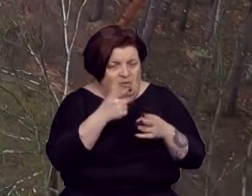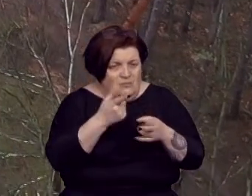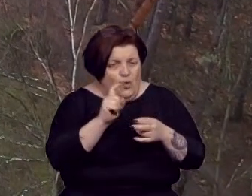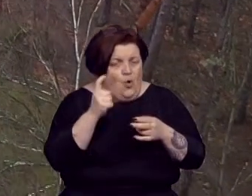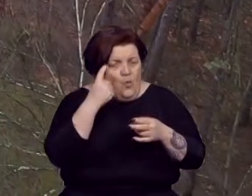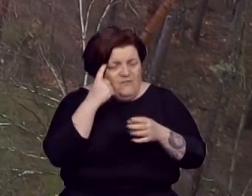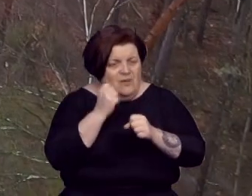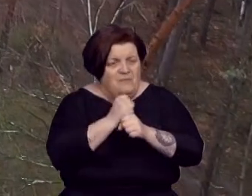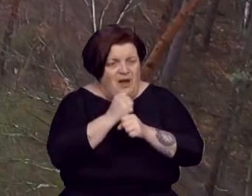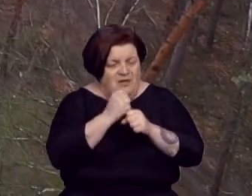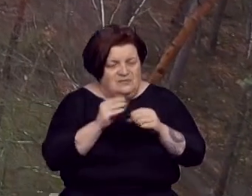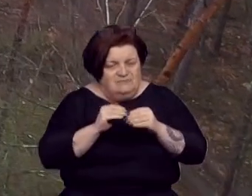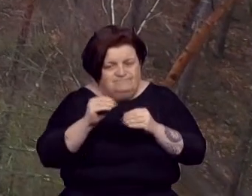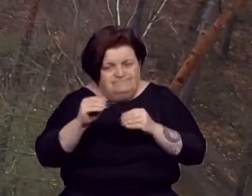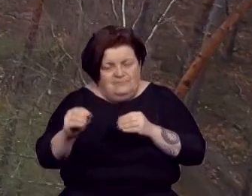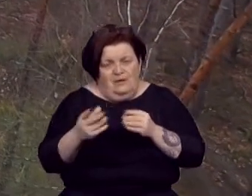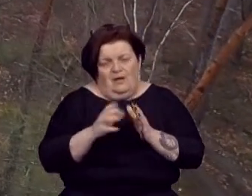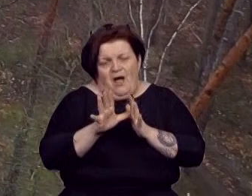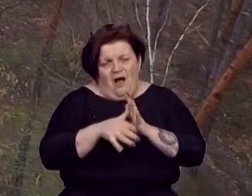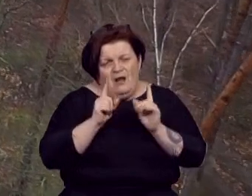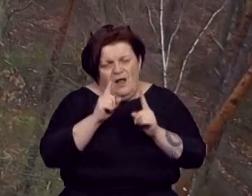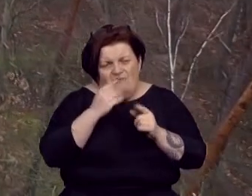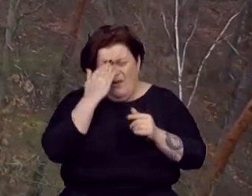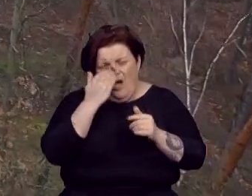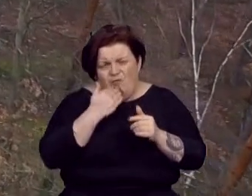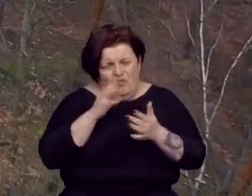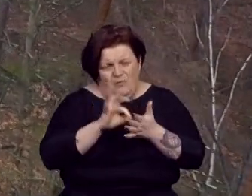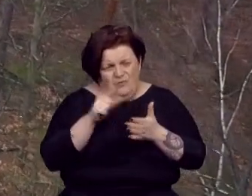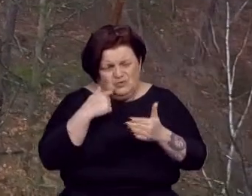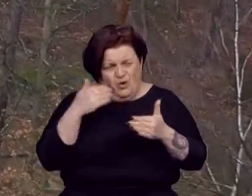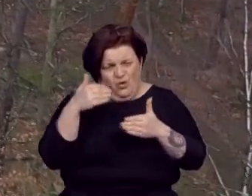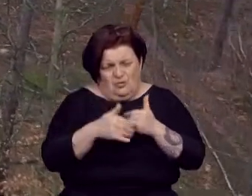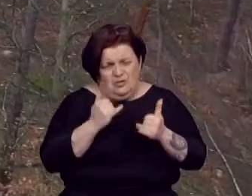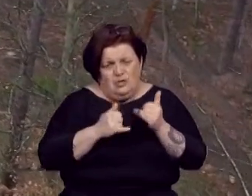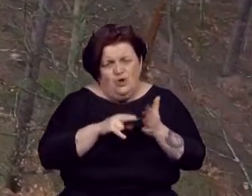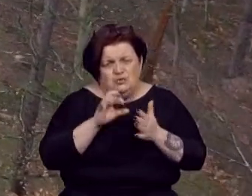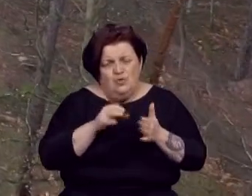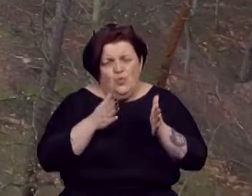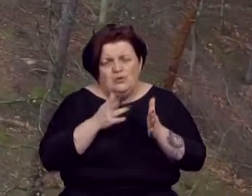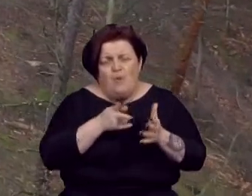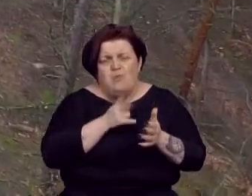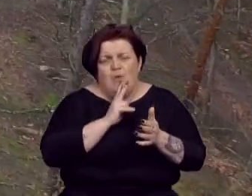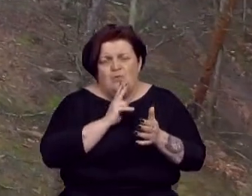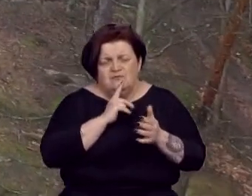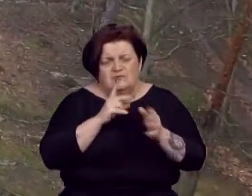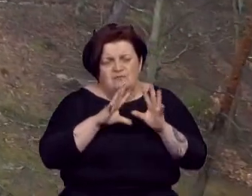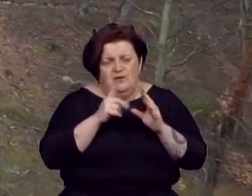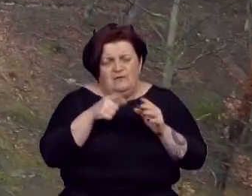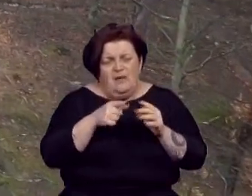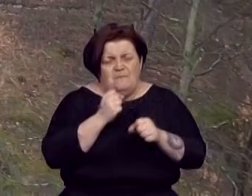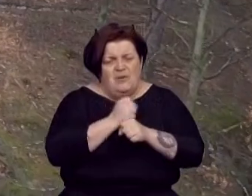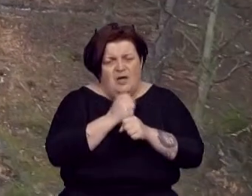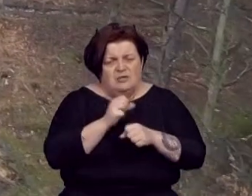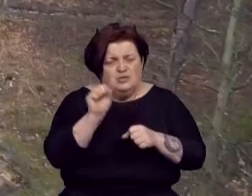prace powinny być na ten sezon letni w miarę zakończone. Czyli jeżeli chodzi o ulicę Południową, to na dzień dzisiejszy większość tych prac